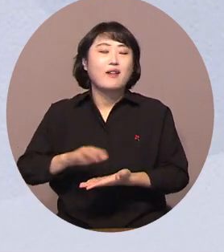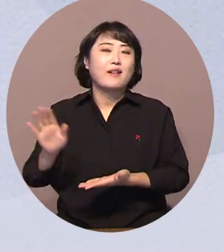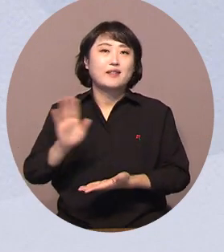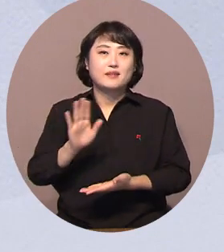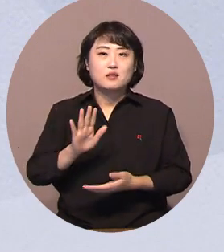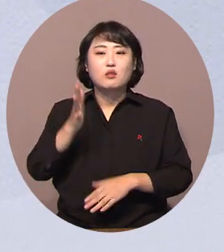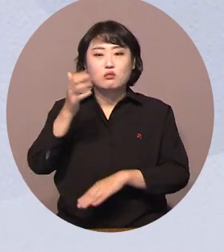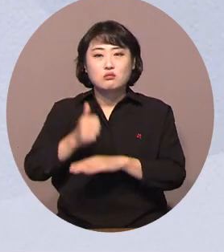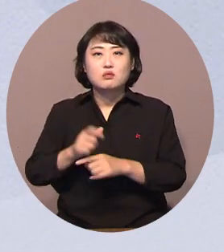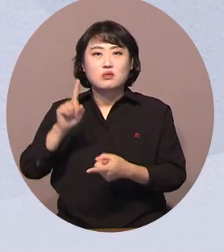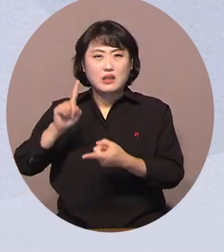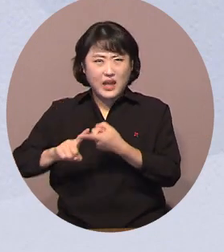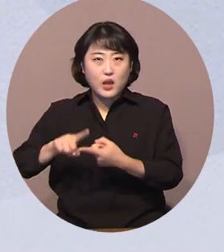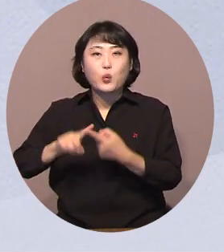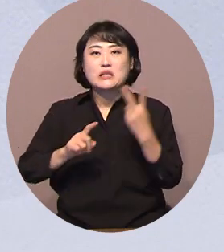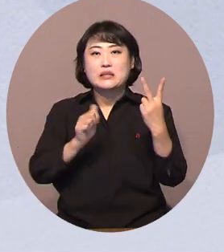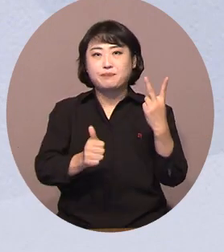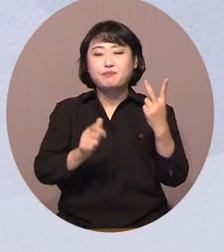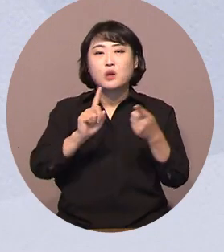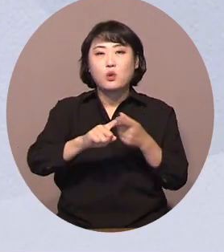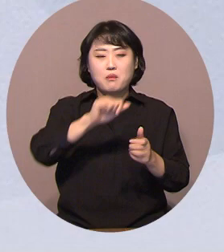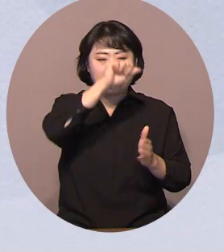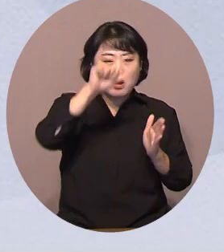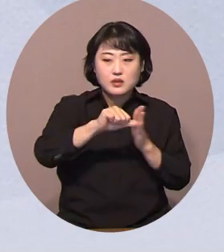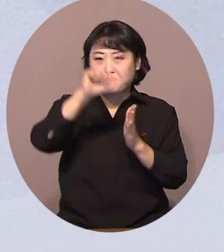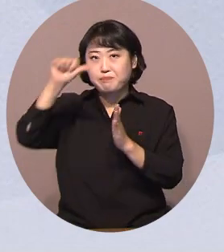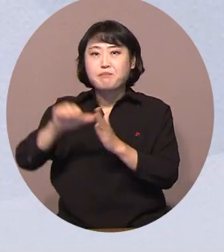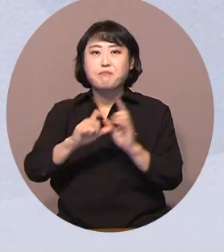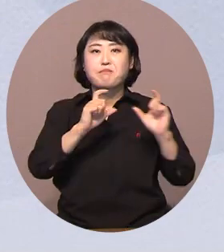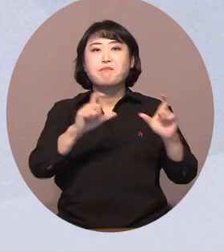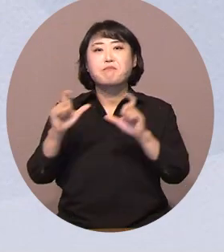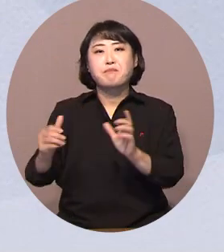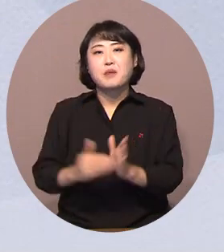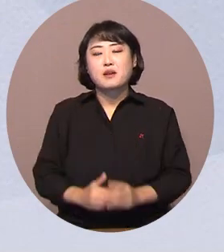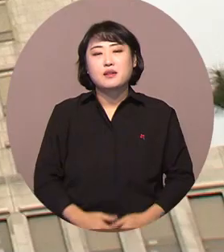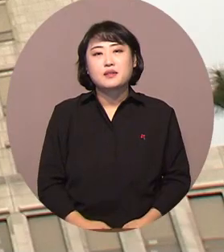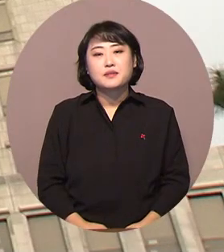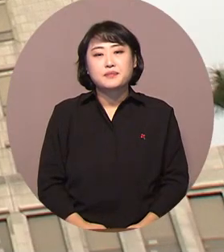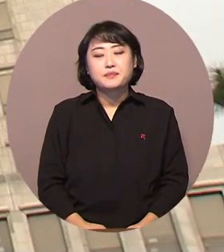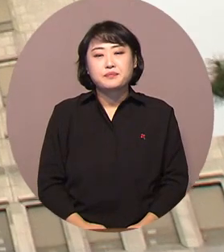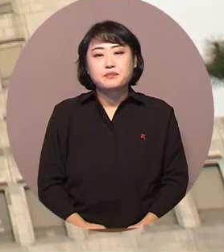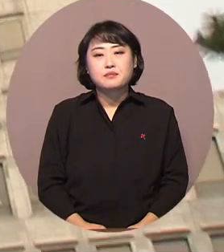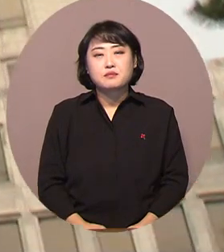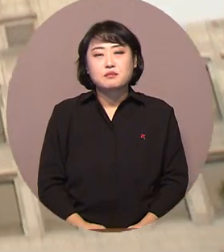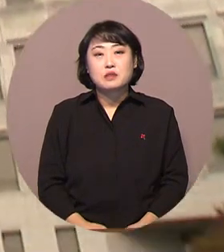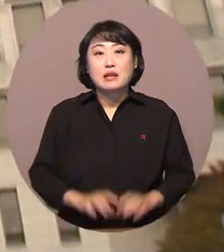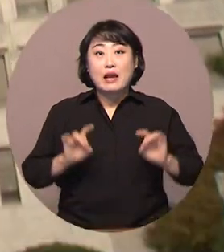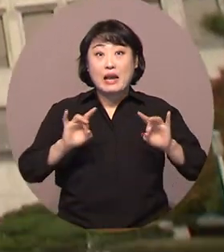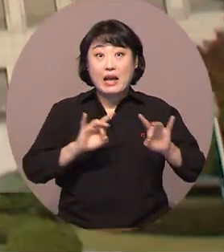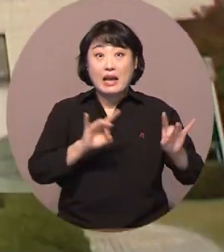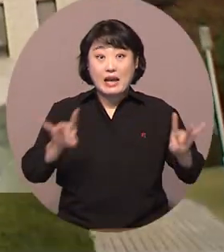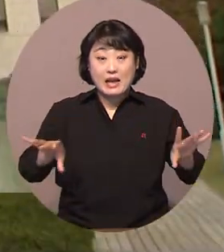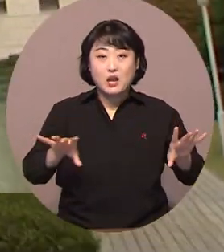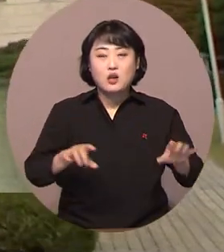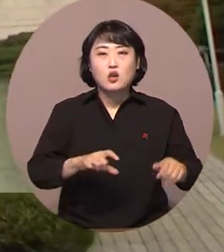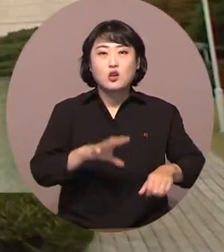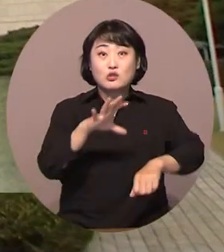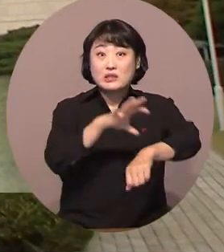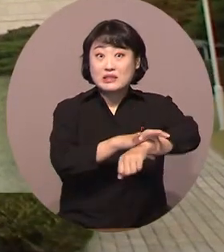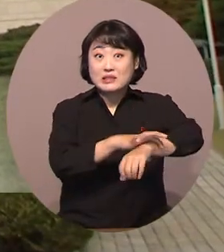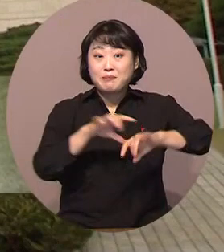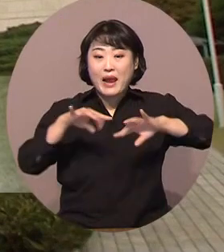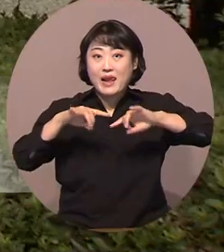없다면서 항소심 판결을 그대로 확정했습니다 법원은 이와 함께 이들에게 각각 명령한 위치 추적